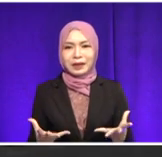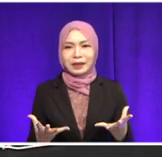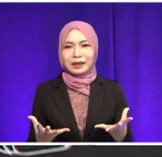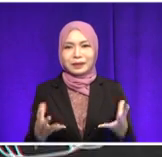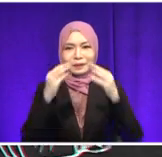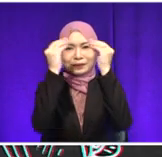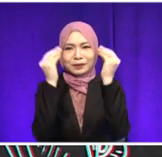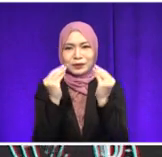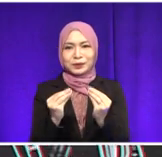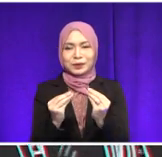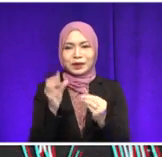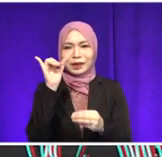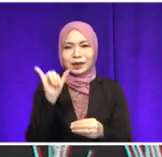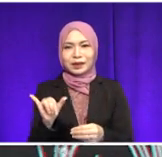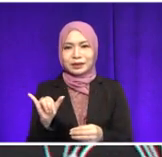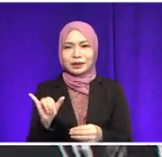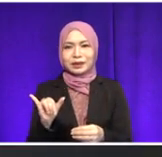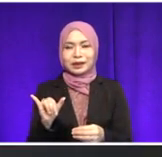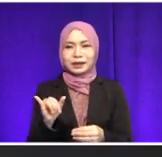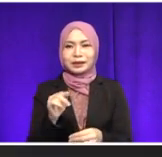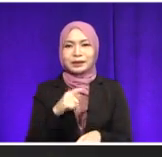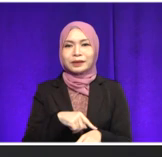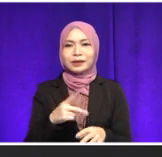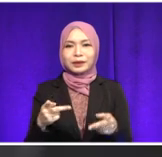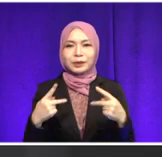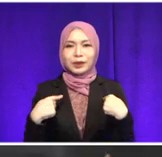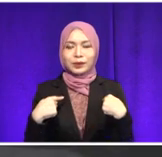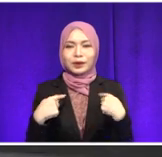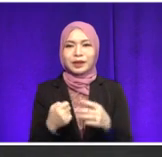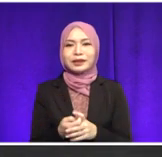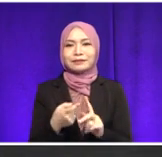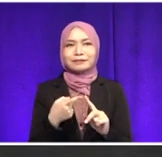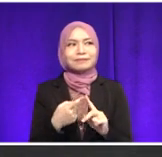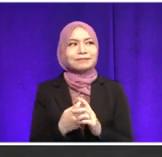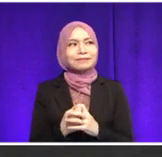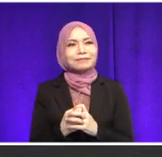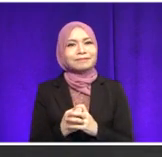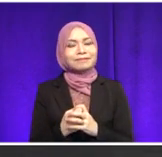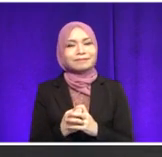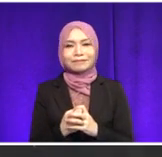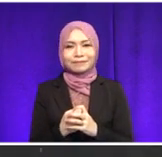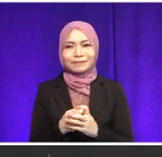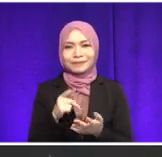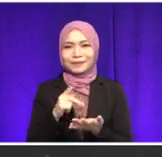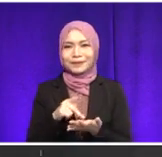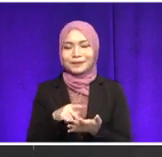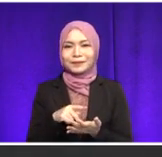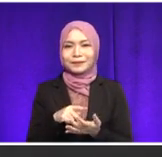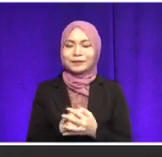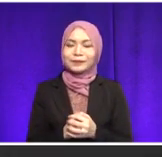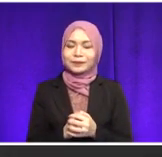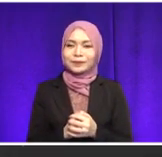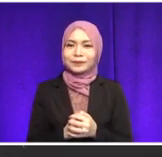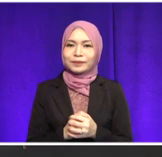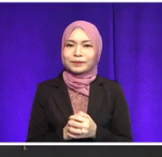Berapakah jumlah yang diperlukan Ini dari segi quantity Oke 100 ke-200 Oke